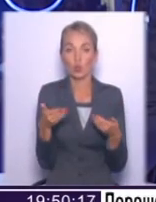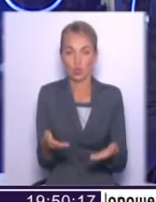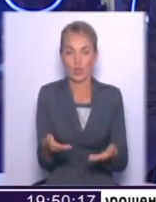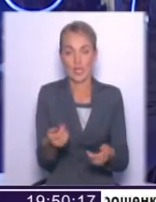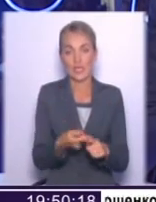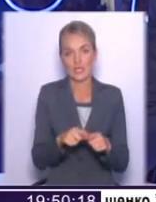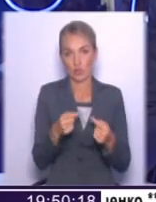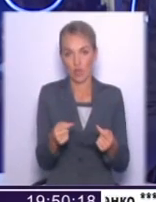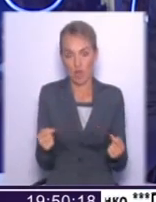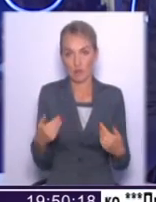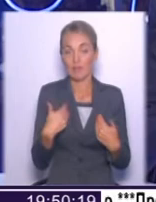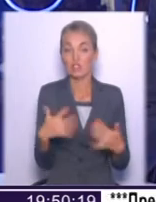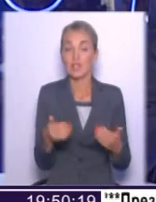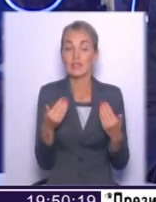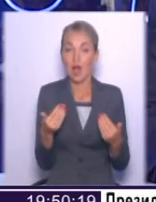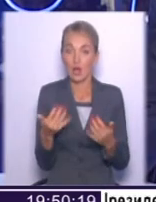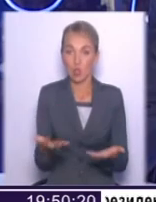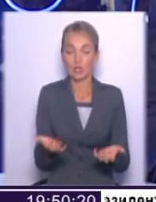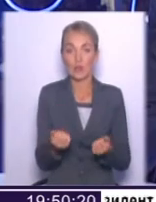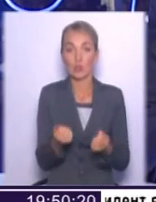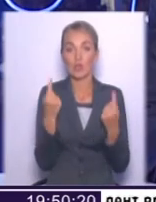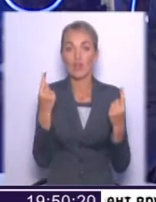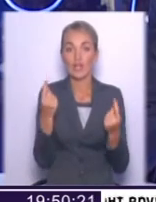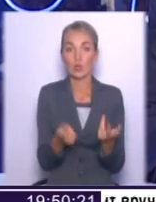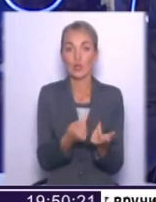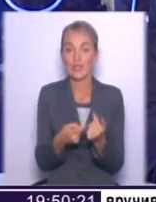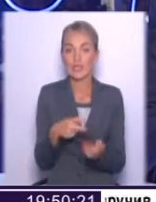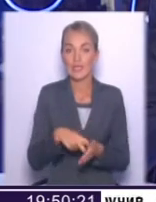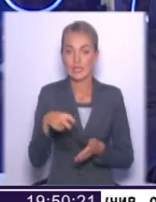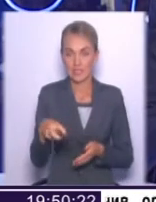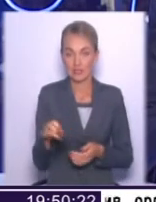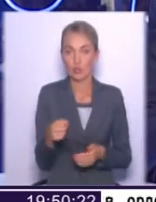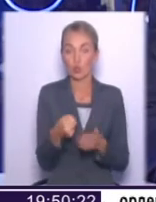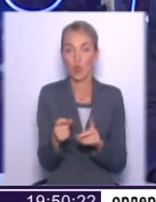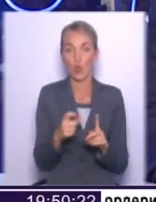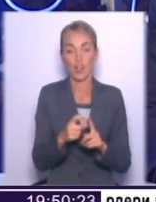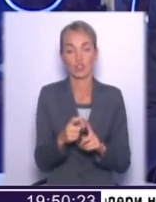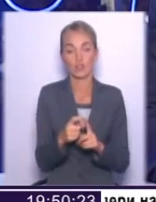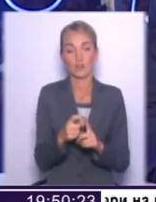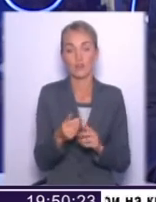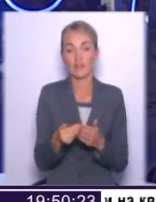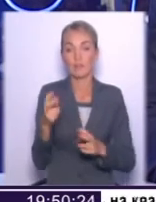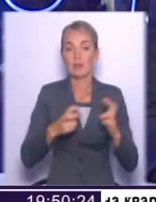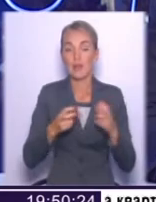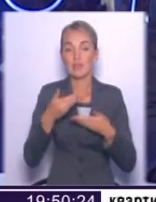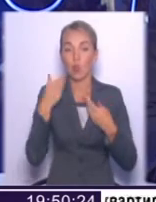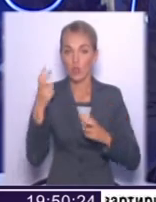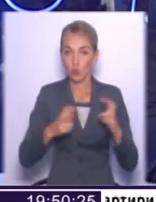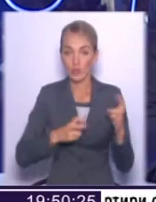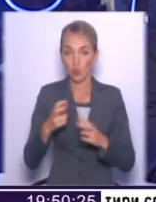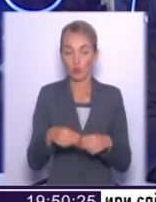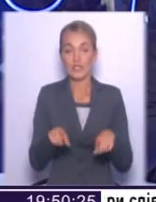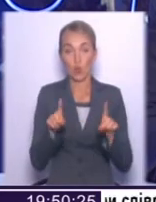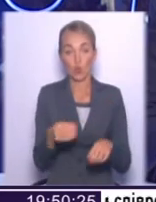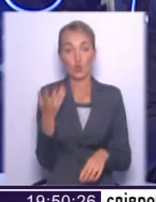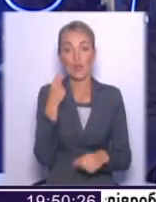ці товари. Ми вже зараз отримуємо велику кількість листів, і, до речі, і від підприємств легкої промисловості також, коли